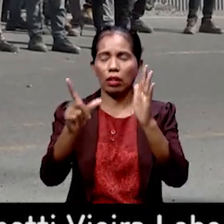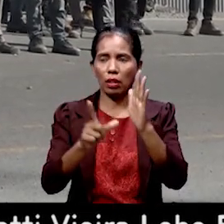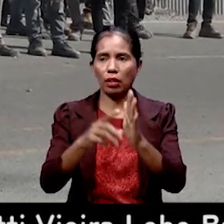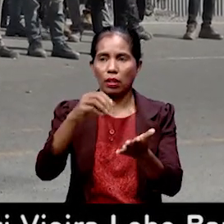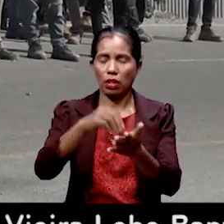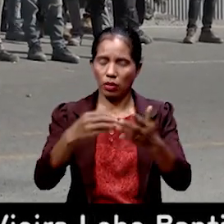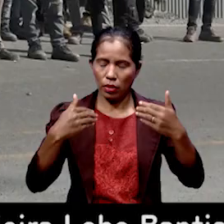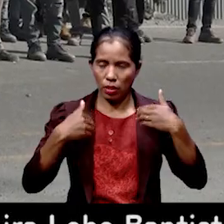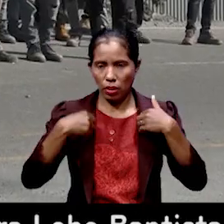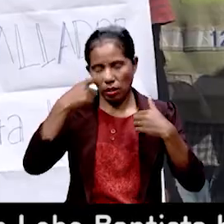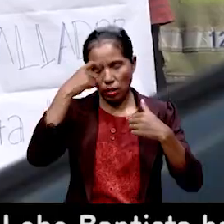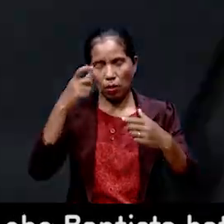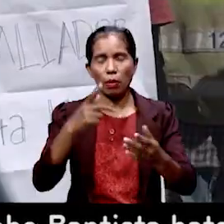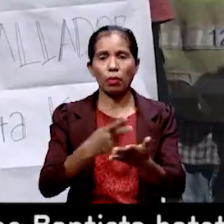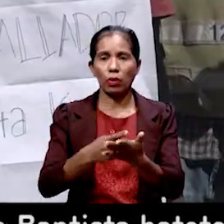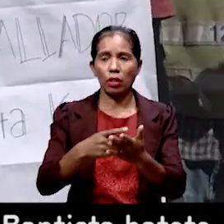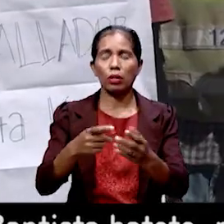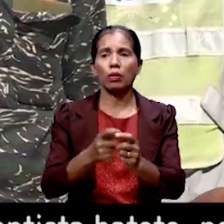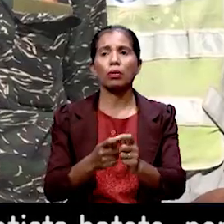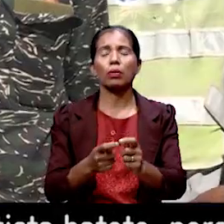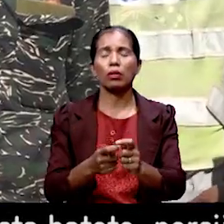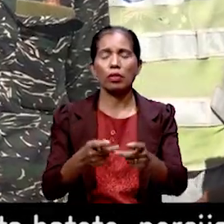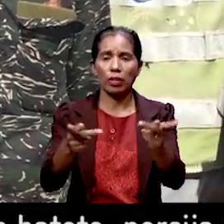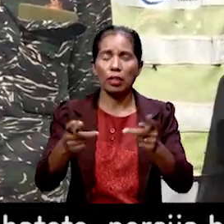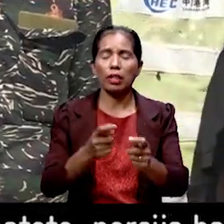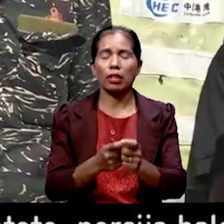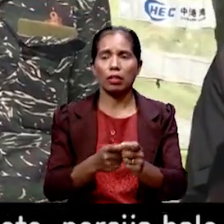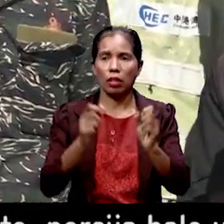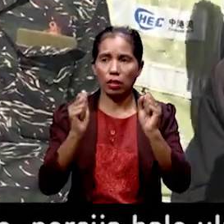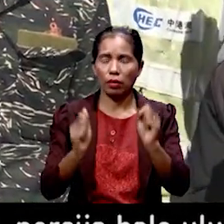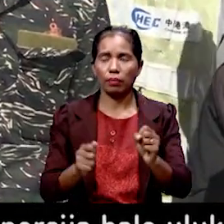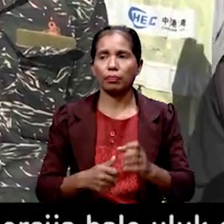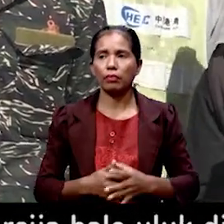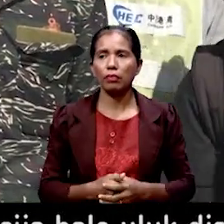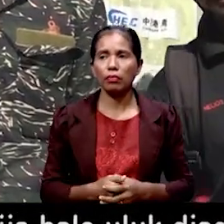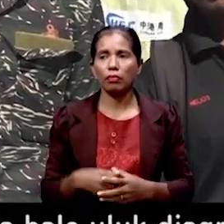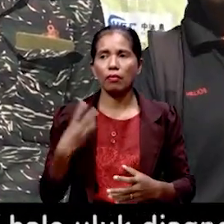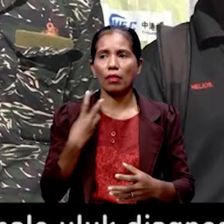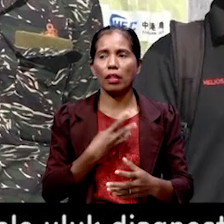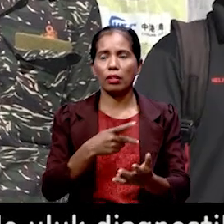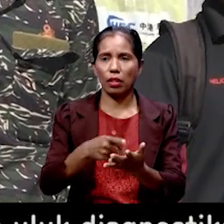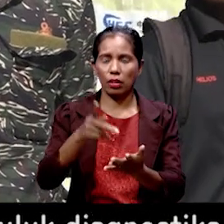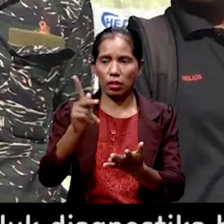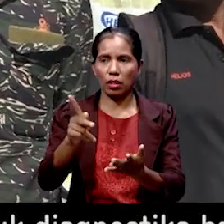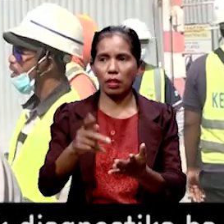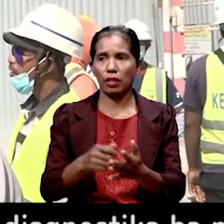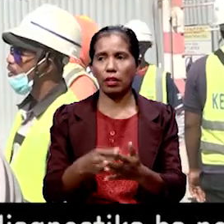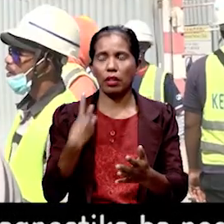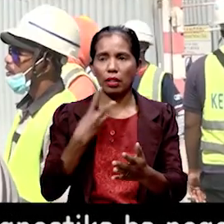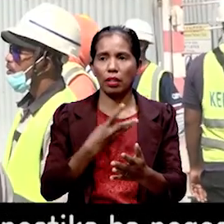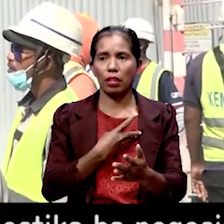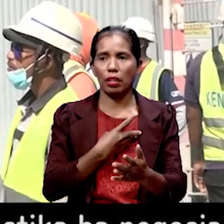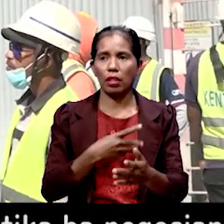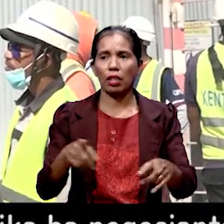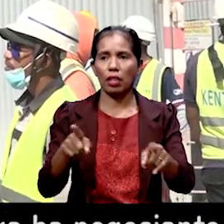ona, tamba projeto Portu Tibar, hanesan projeto determinado. Tamba ite maio kontrato determinado, ite nia kontrato ne